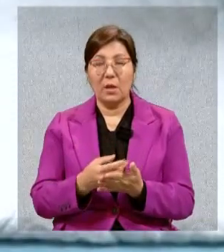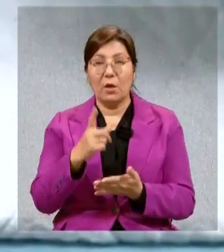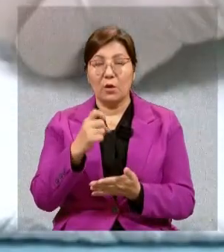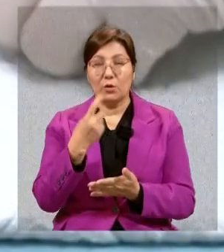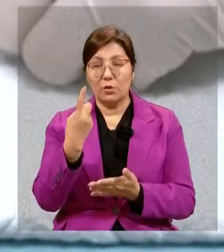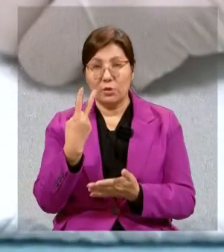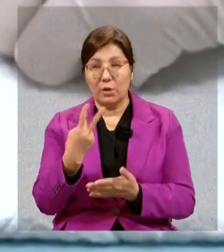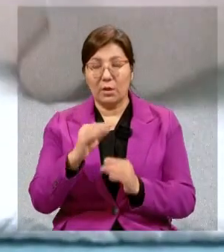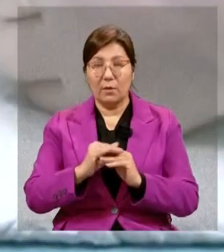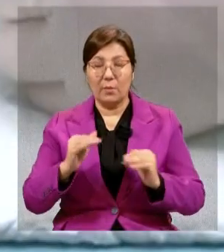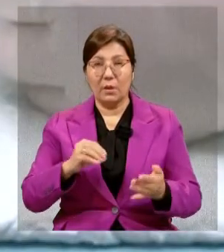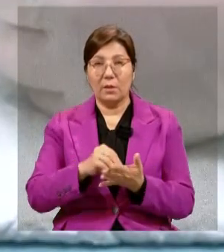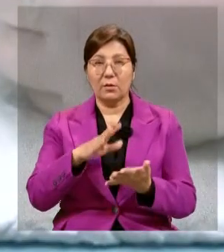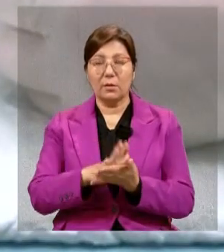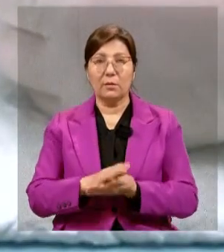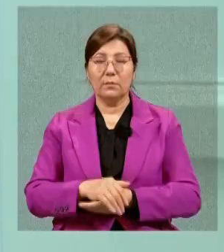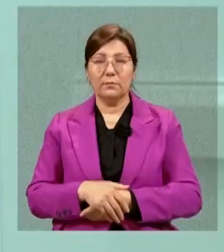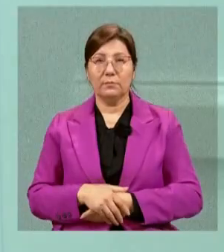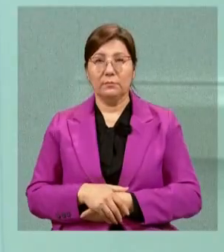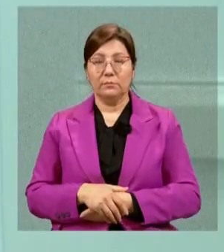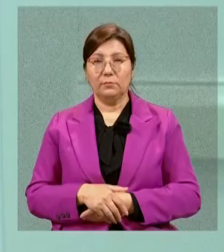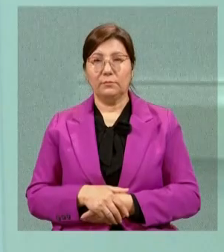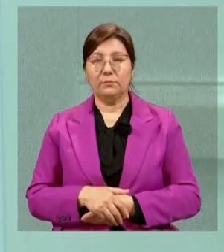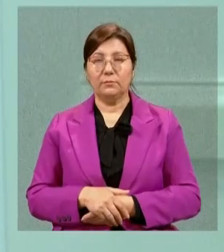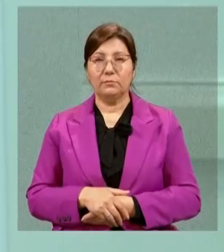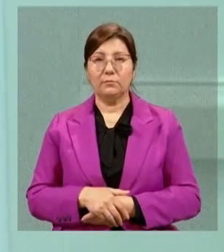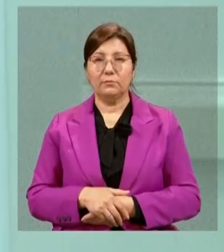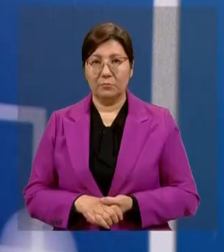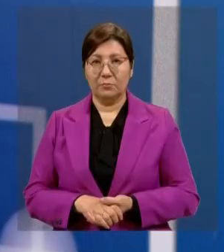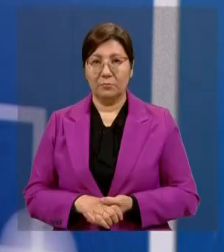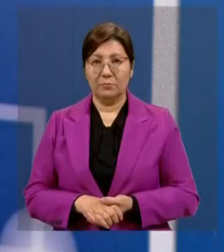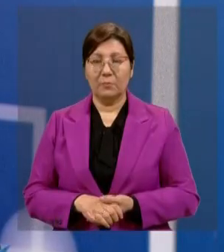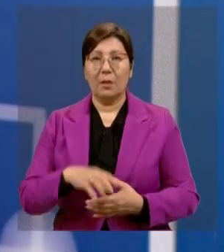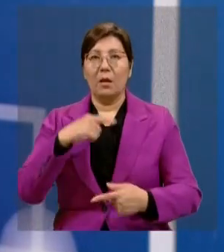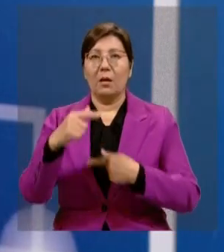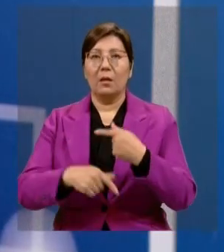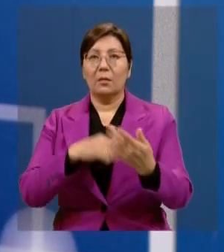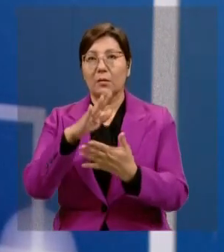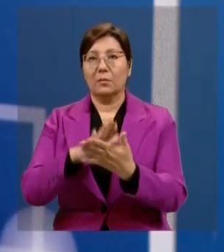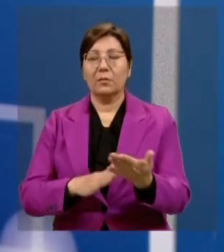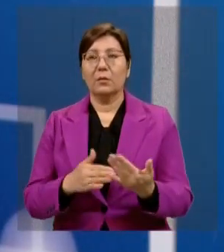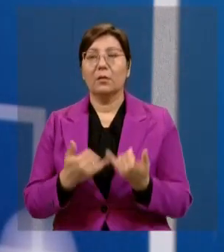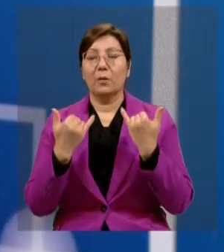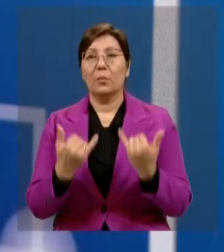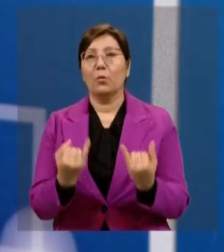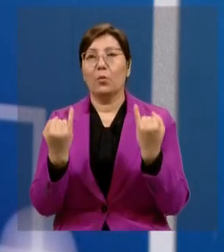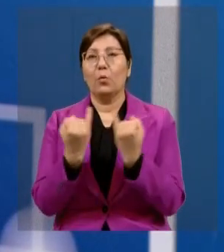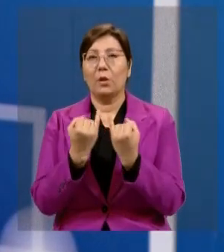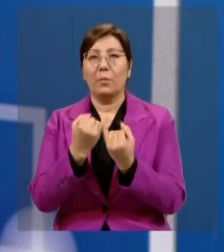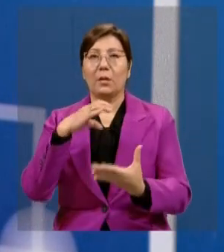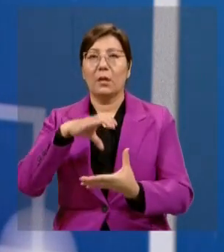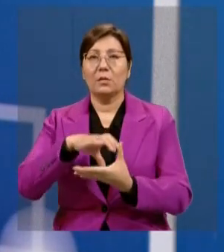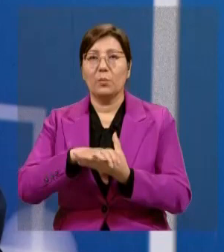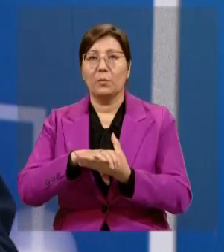102 бала тіркелген. Нұрболат Қуантайұлы, Руслан Елтаев, апта тынысы. Әрі қарай сұхбатымызға ойысайық. Студиямыздың бүгінгі қонағымен